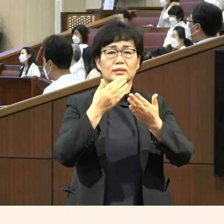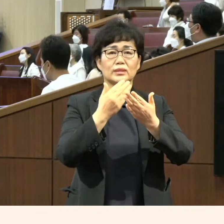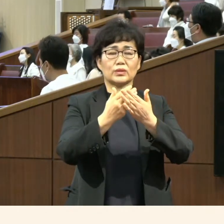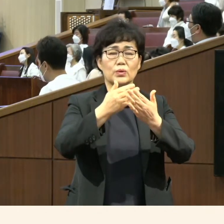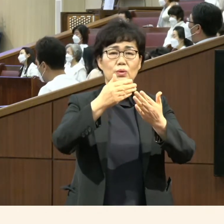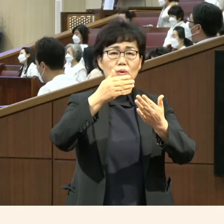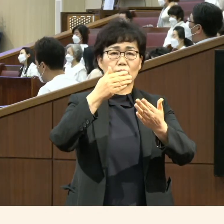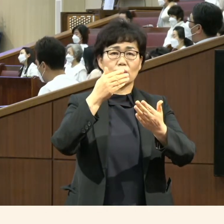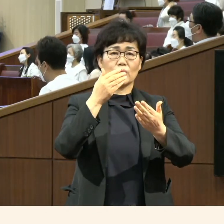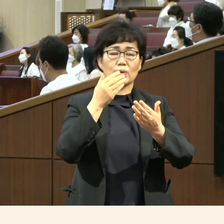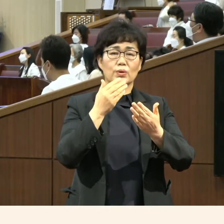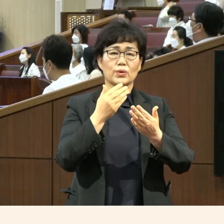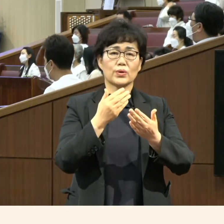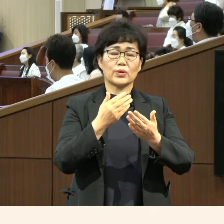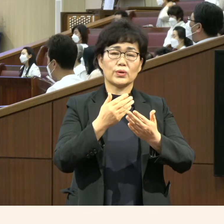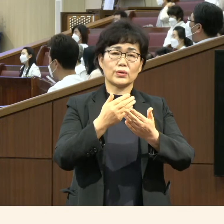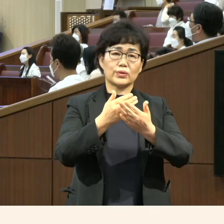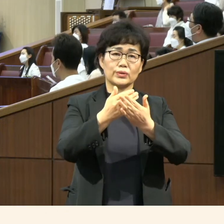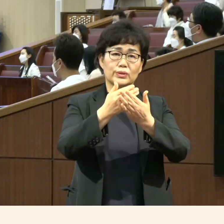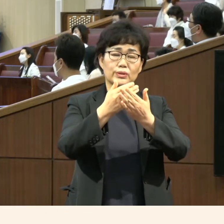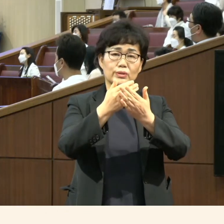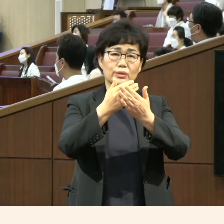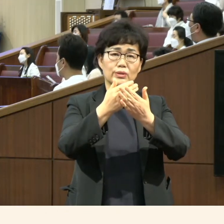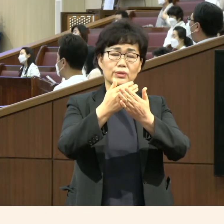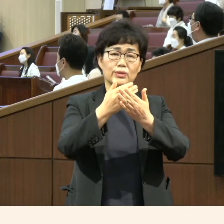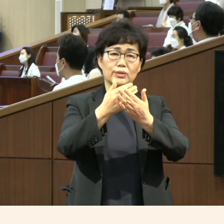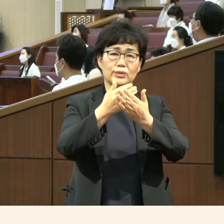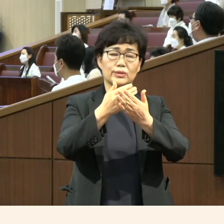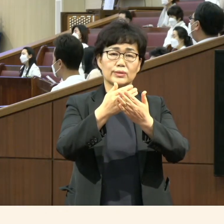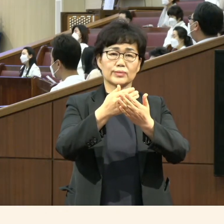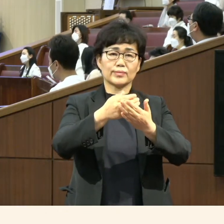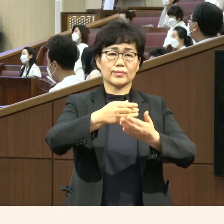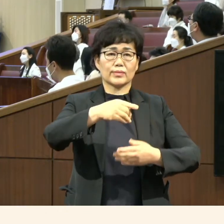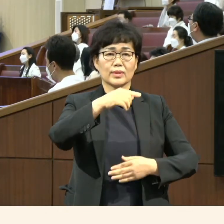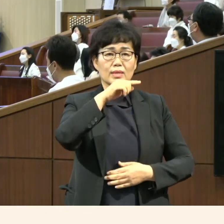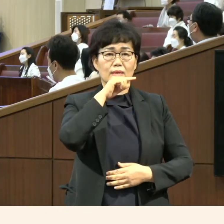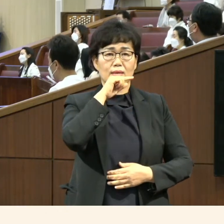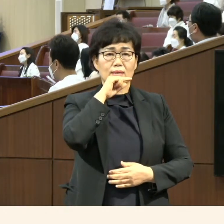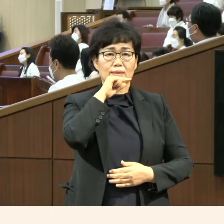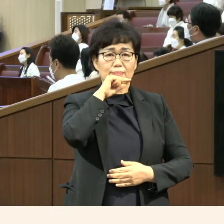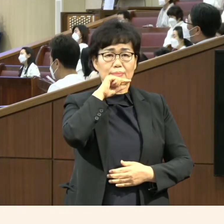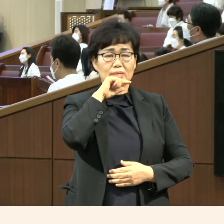받으소. 피와 같이 붉은 죄